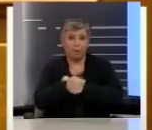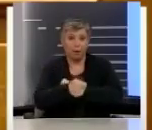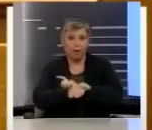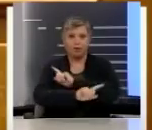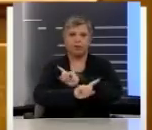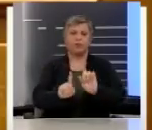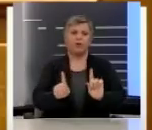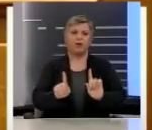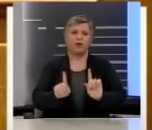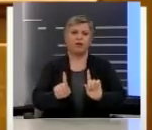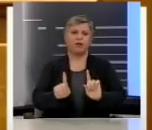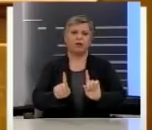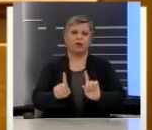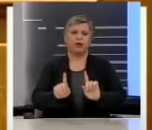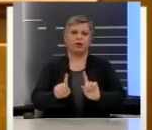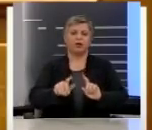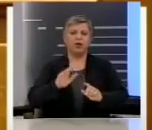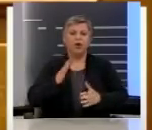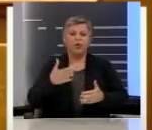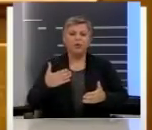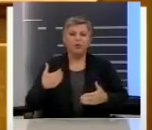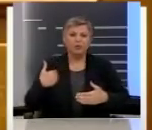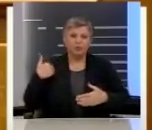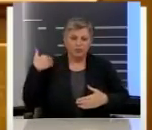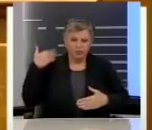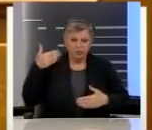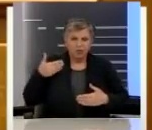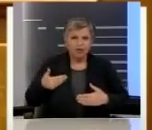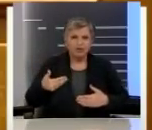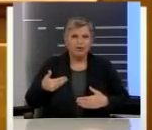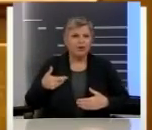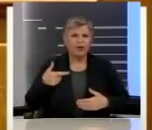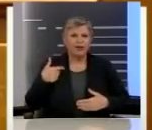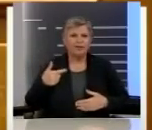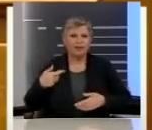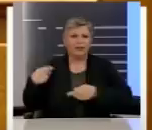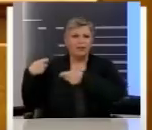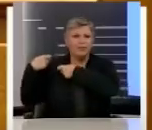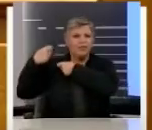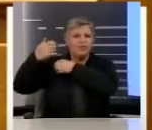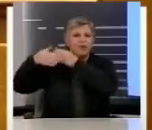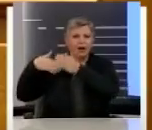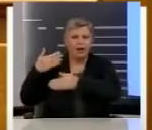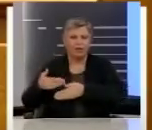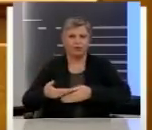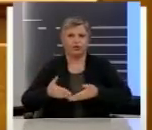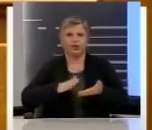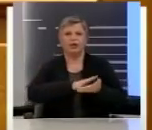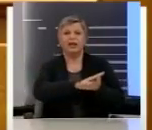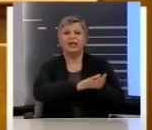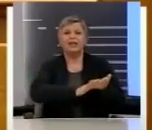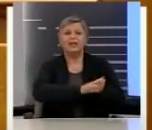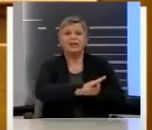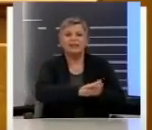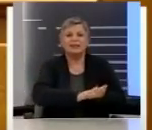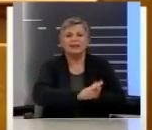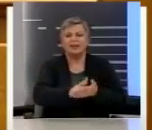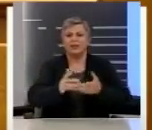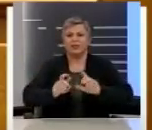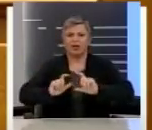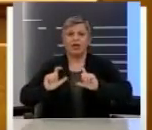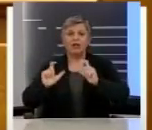Καμία παράδοση όμως, καμία θρησκεία, καμία αντίληψη